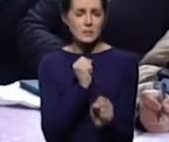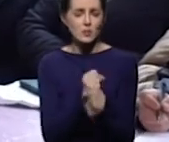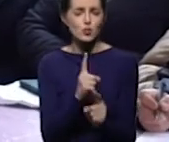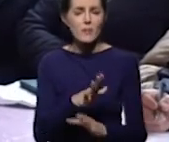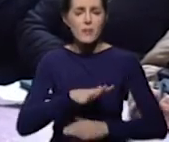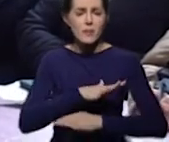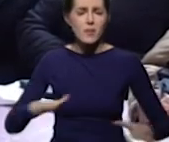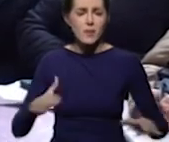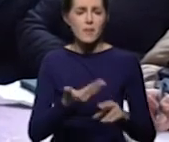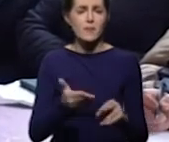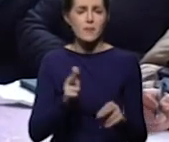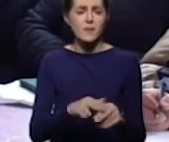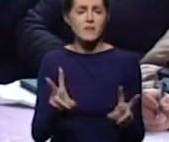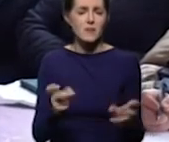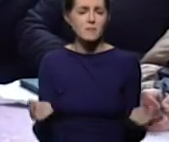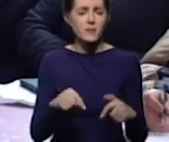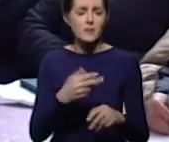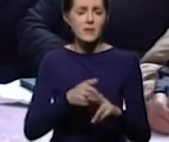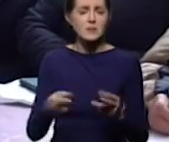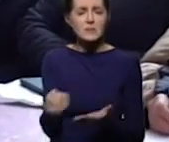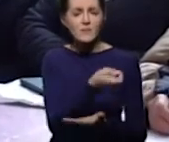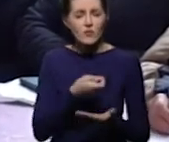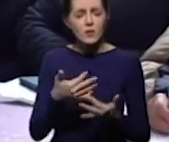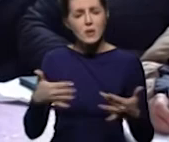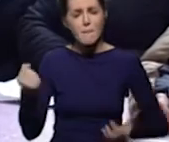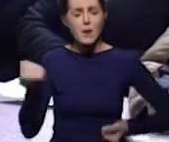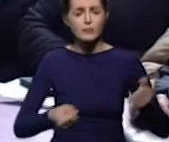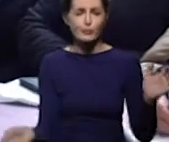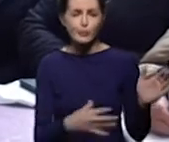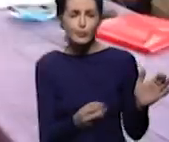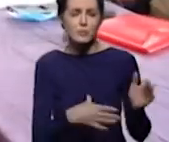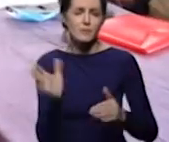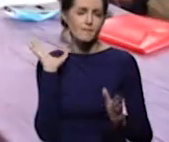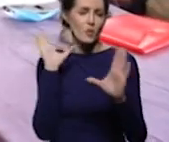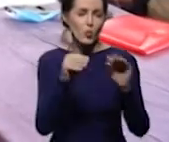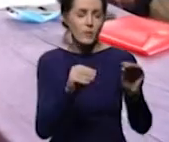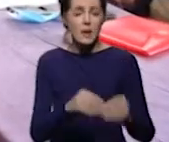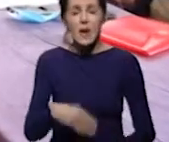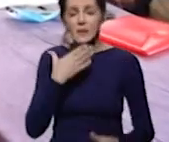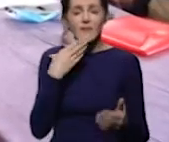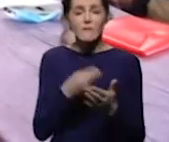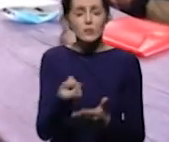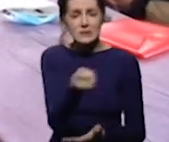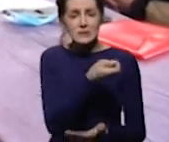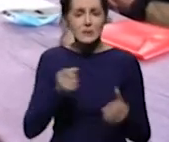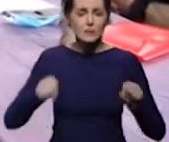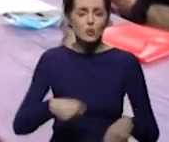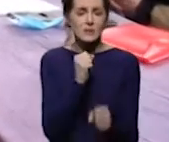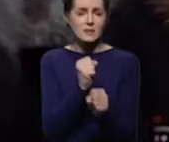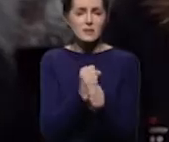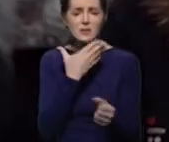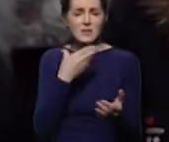були, як написано, сировинним придатком. Зерно виростало у машину і у порт. А зі свого зерна могли б і свій